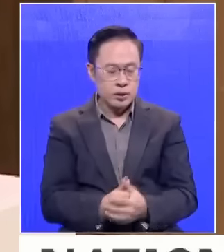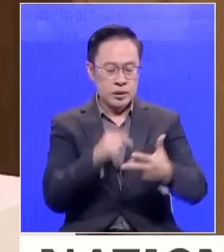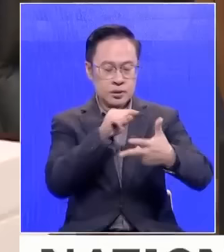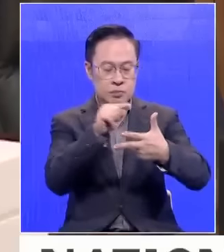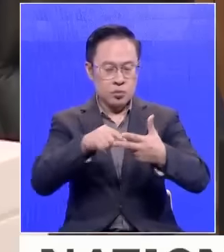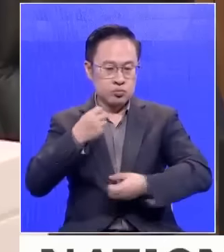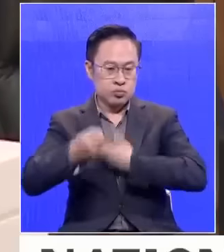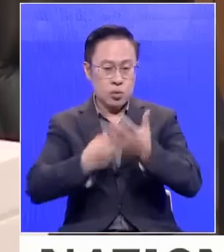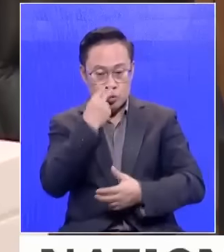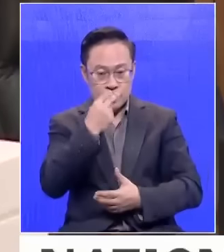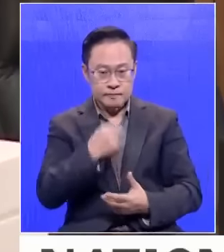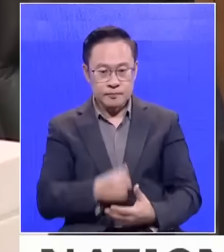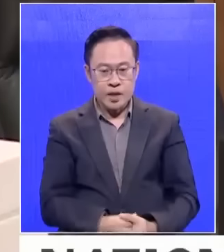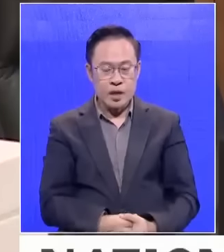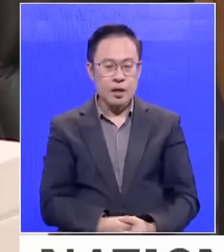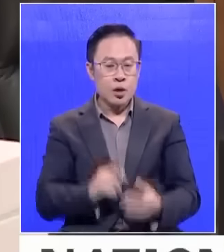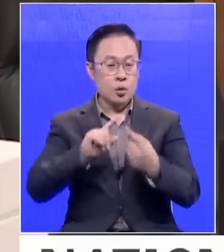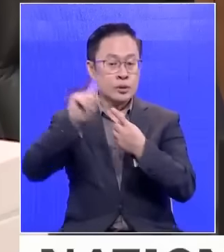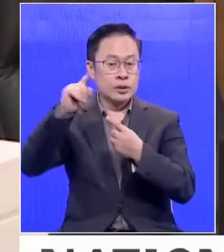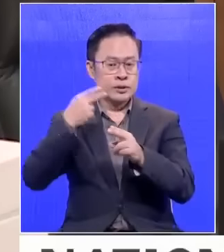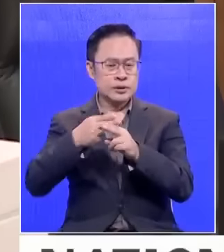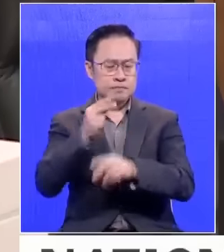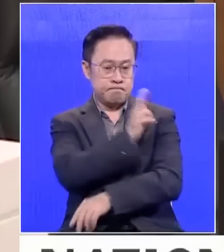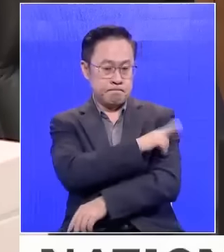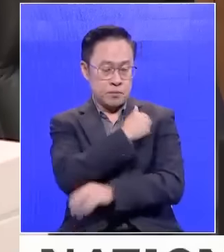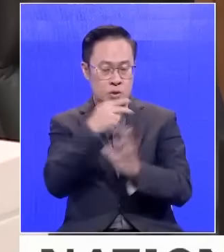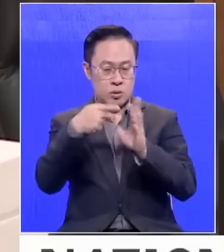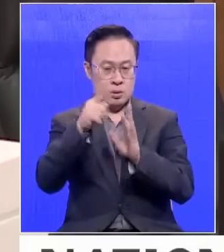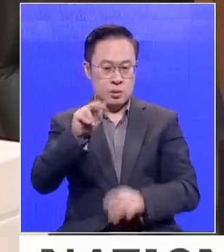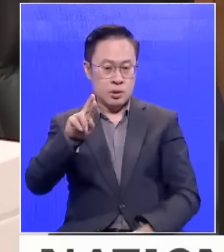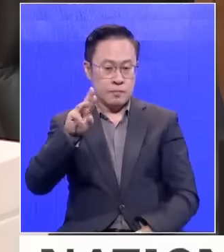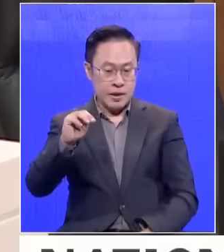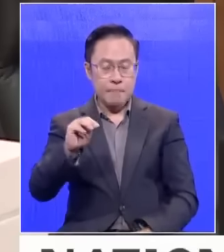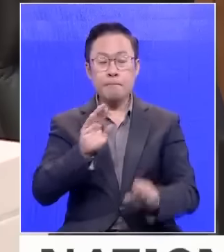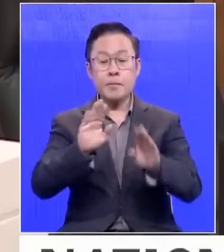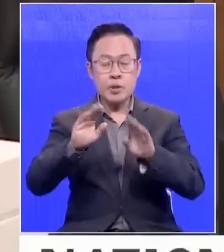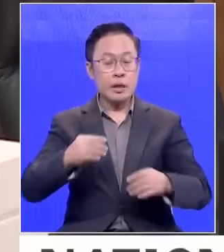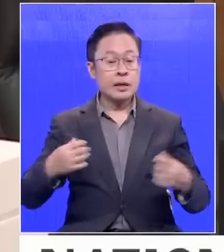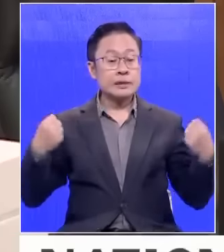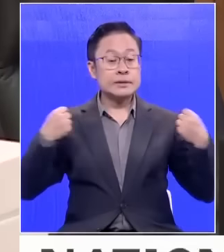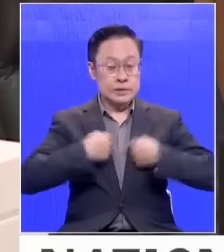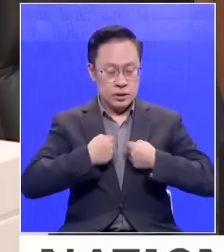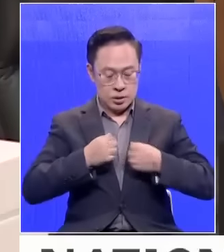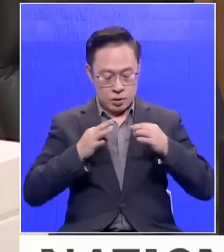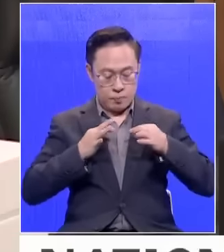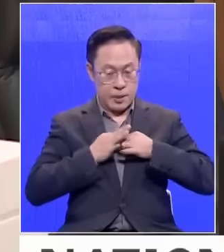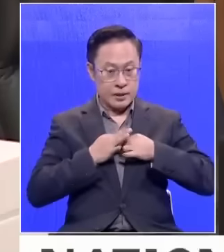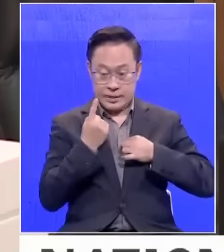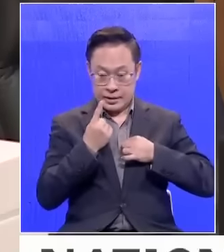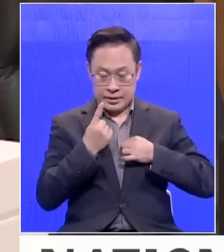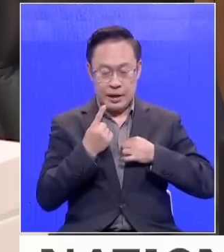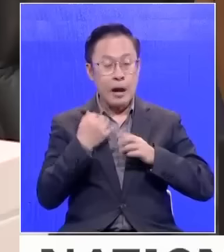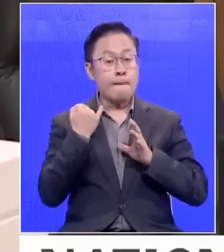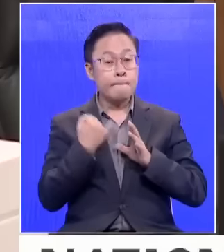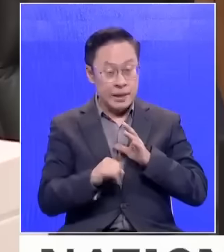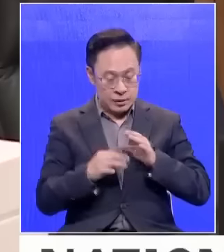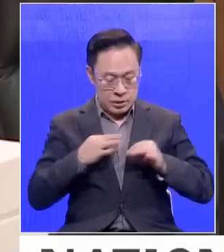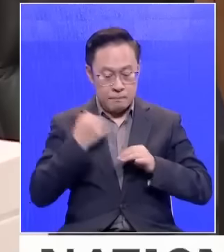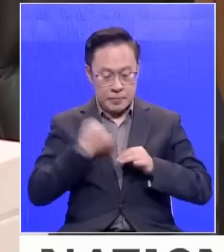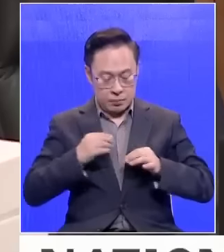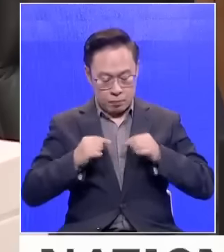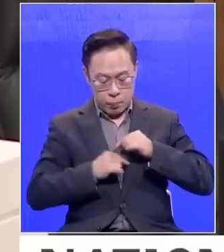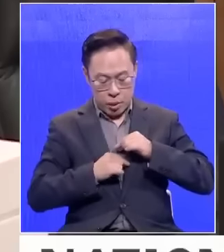ครับ ท่านครับเสื้อของเรานั้นถ้ากลัดกระดุมเม็ดแรกผิดมันจะผิดไปทั้งหมดเลยครับ